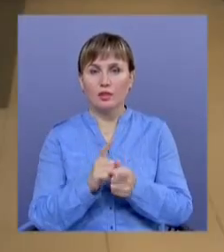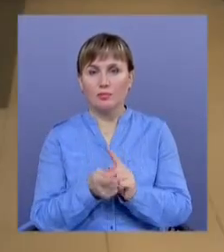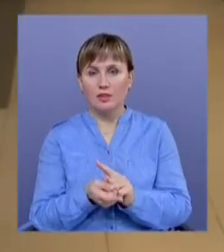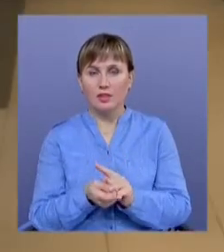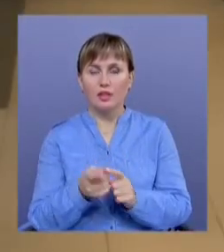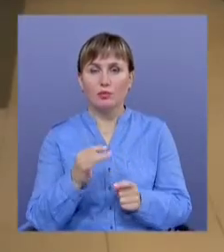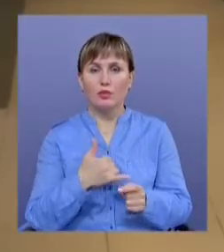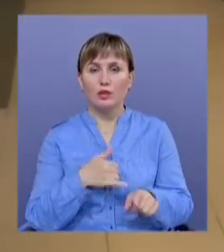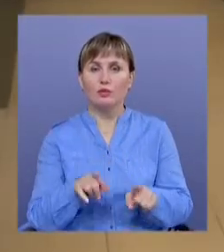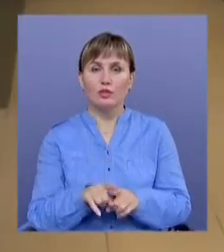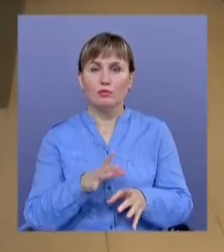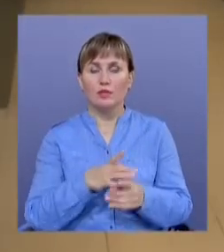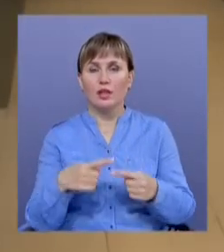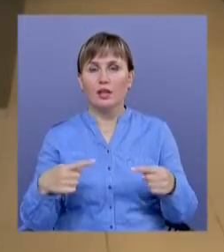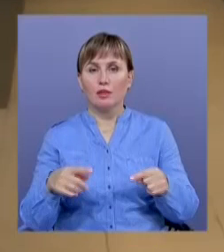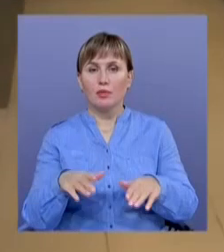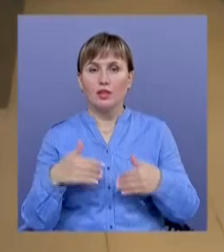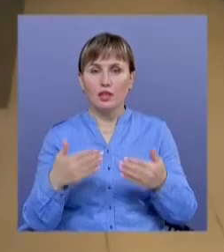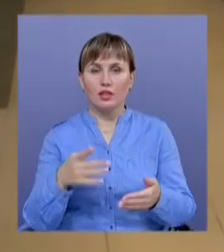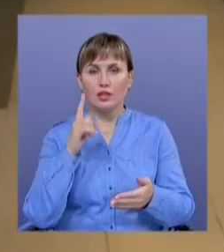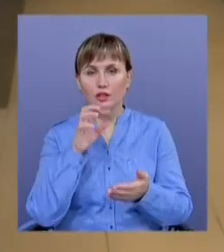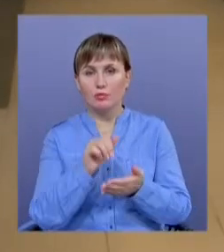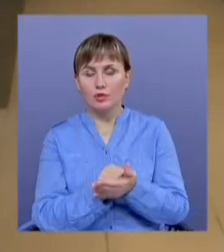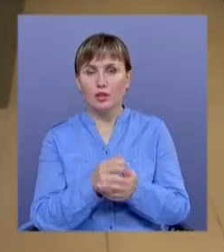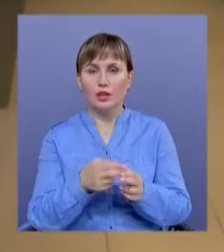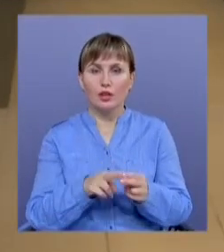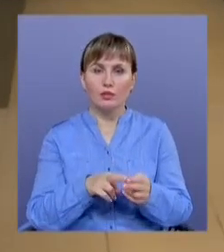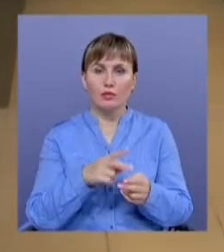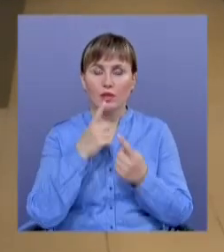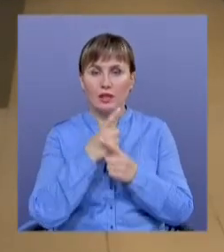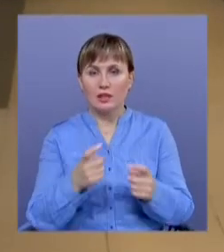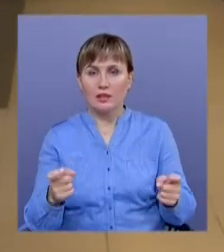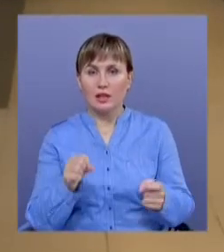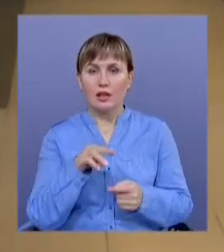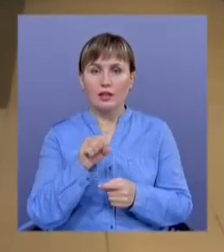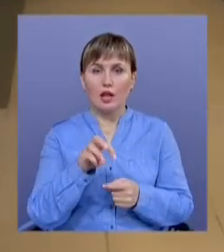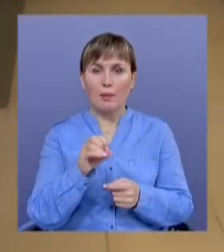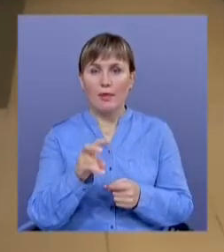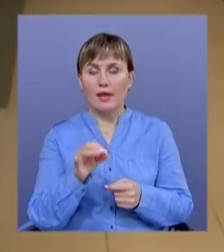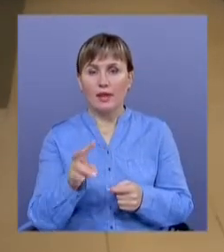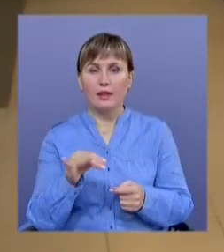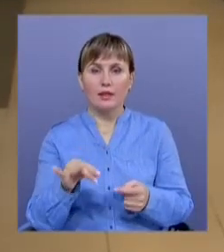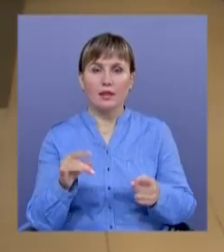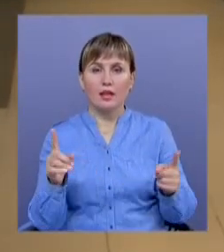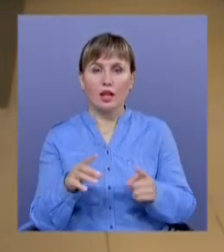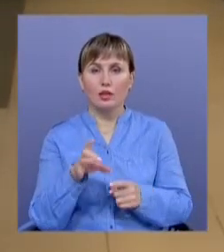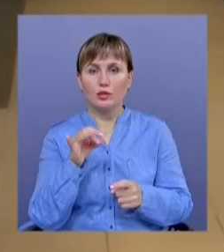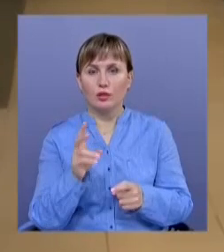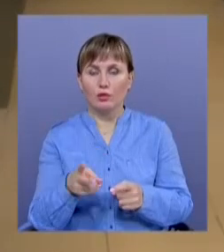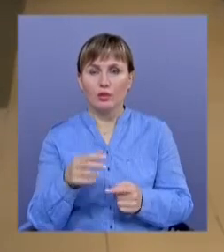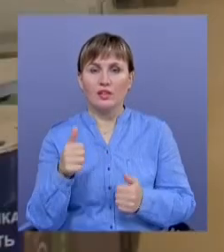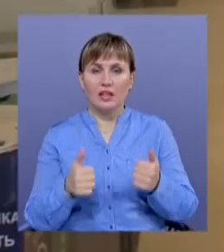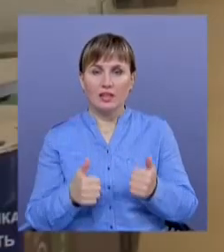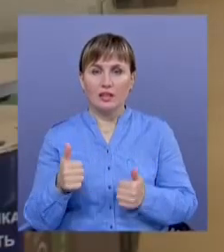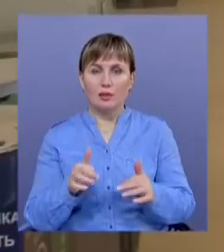послаблений. У нас тоже были кое-какие предложения, замечания, которые мы адресовали в Палату предпринимателей Атамекен касательно коротких сроков